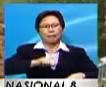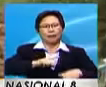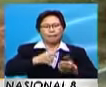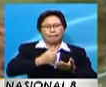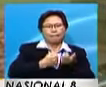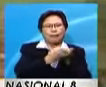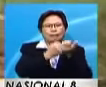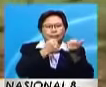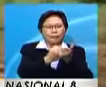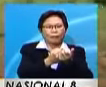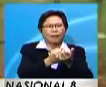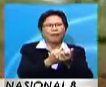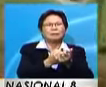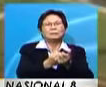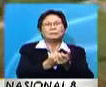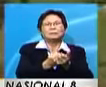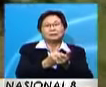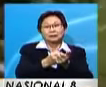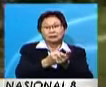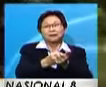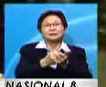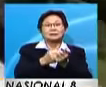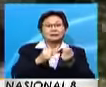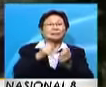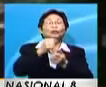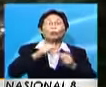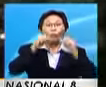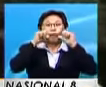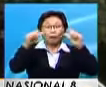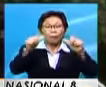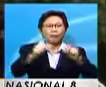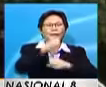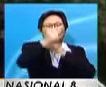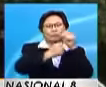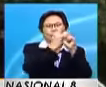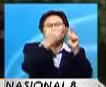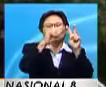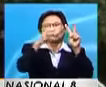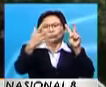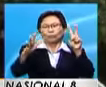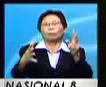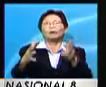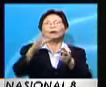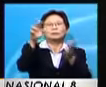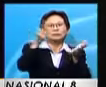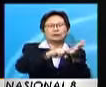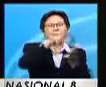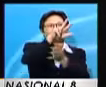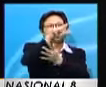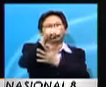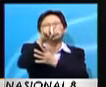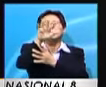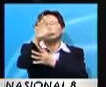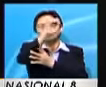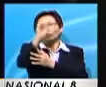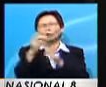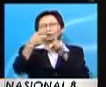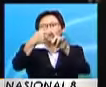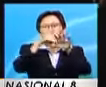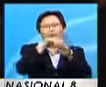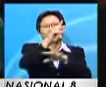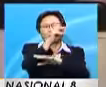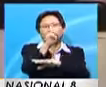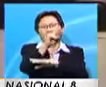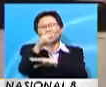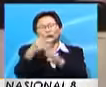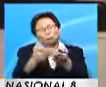Perumahan sektor awam defisit Raja besutan pada tahun 2015 mencatat tiga panduan praktis daripada jadi NC dan